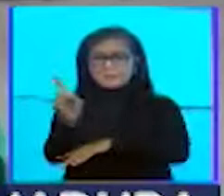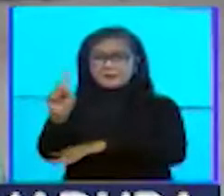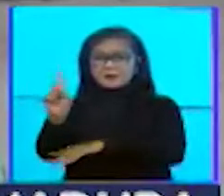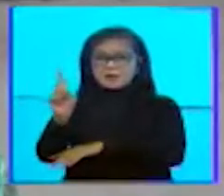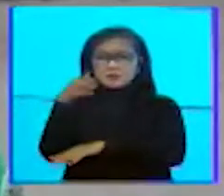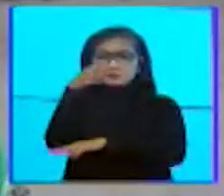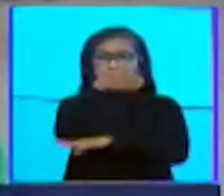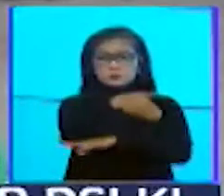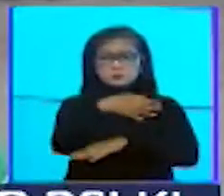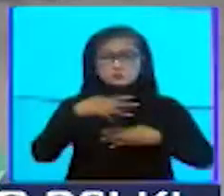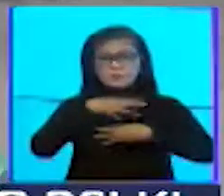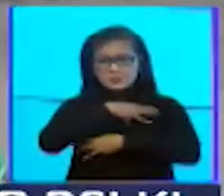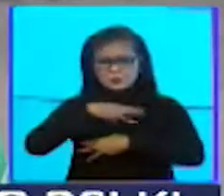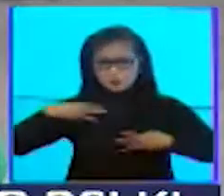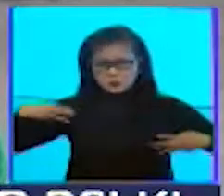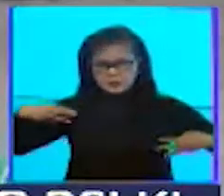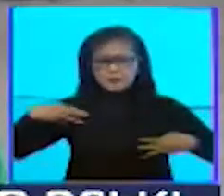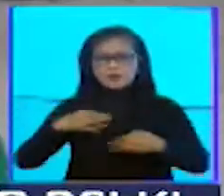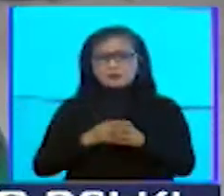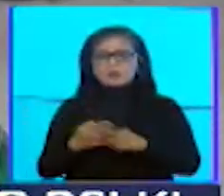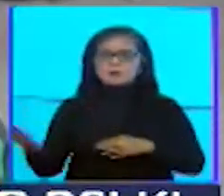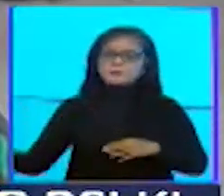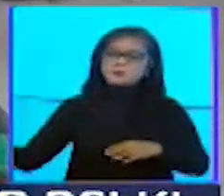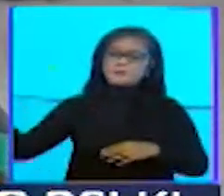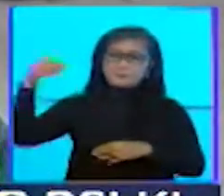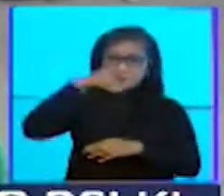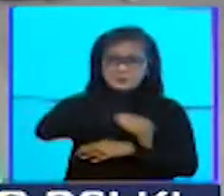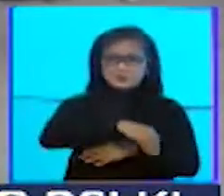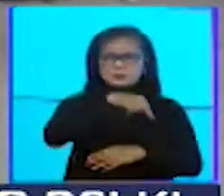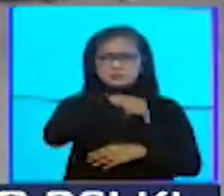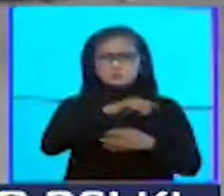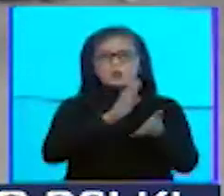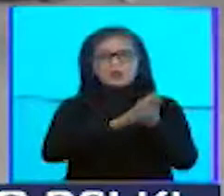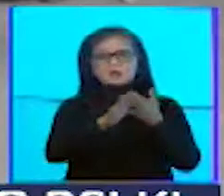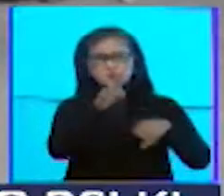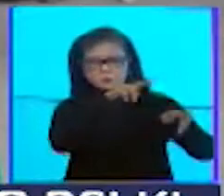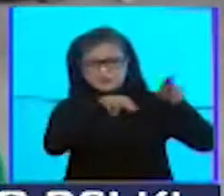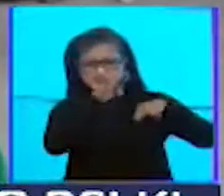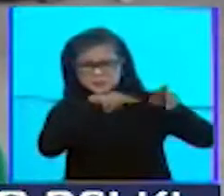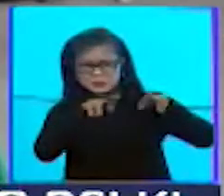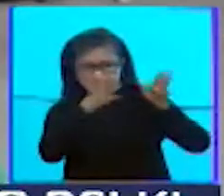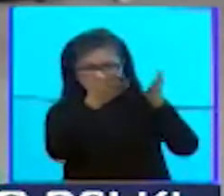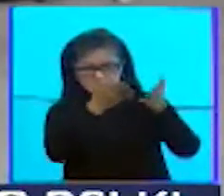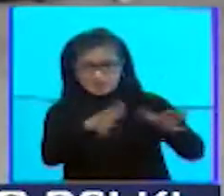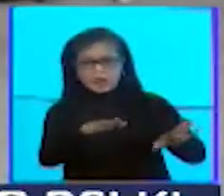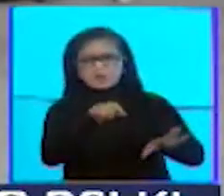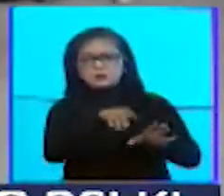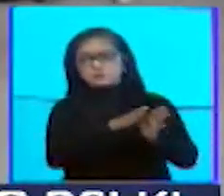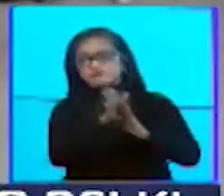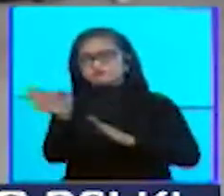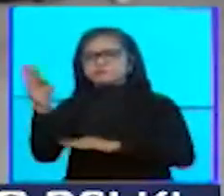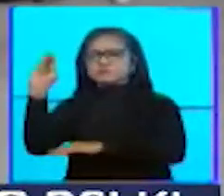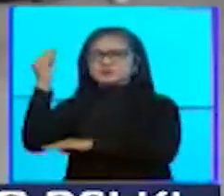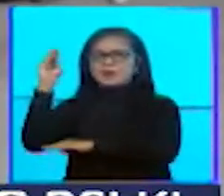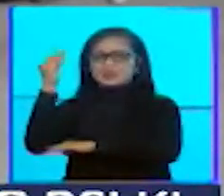Karena sampai sini mereka besoknya kita periksa lagi, sampel itu kita kirim ke Jakarta, ke Balitbangkes,